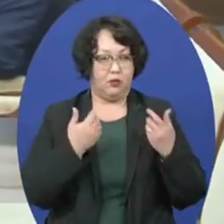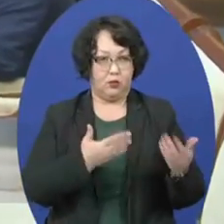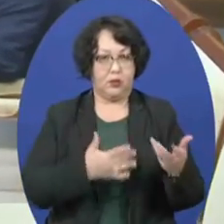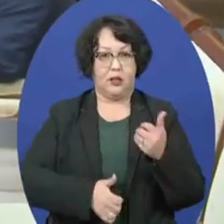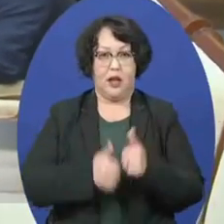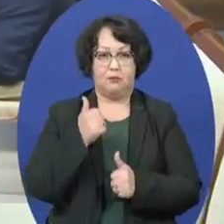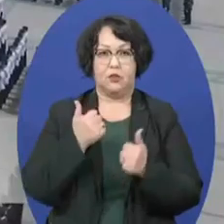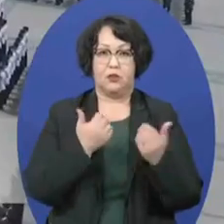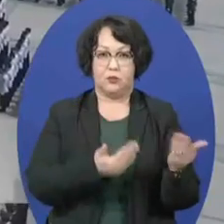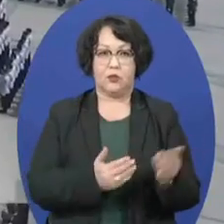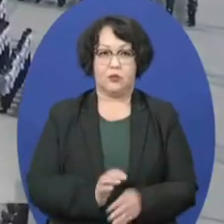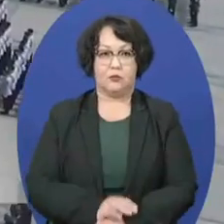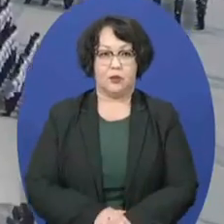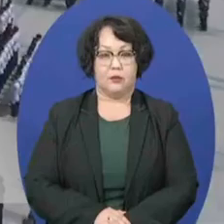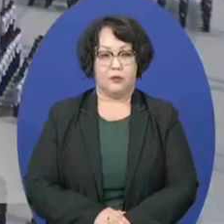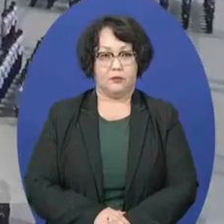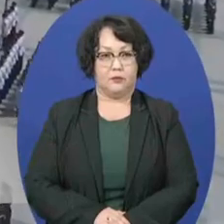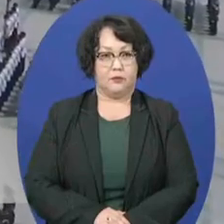амжилт хүслээ.